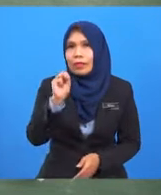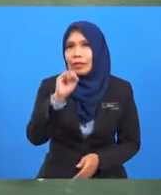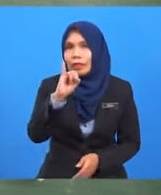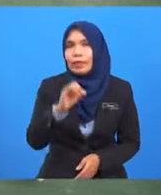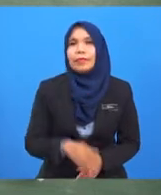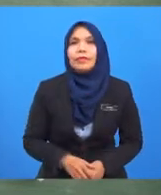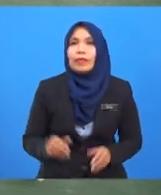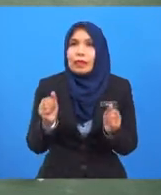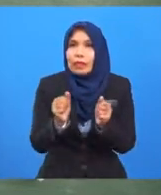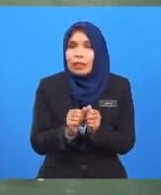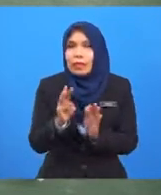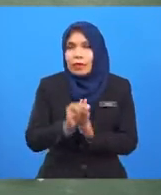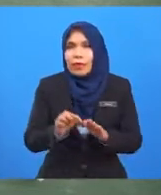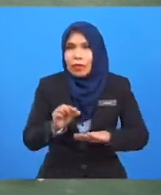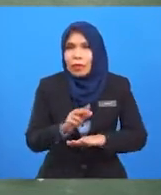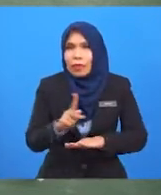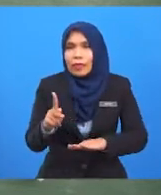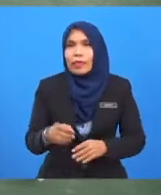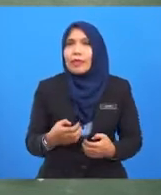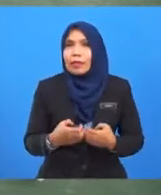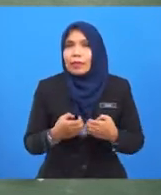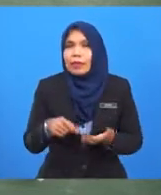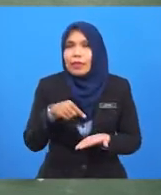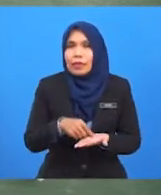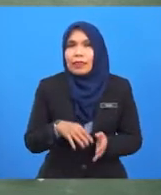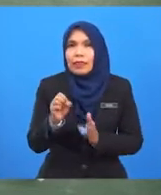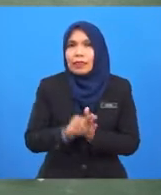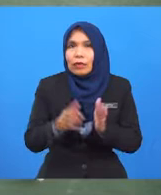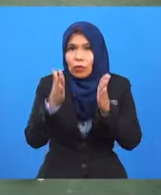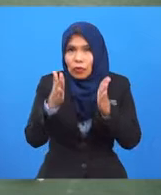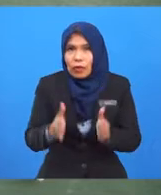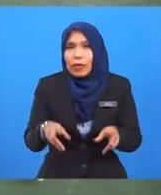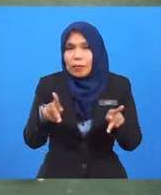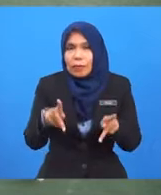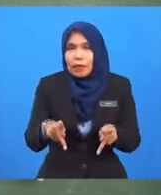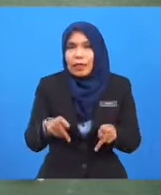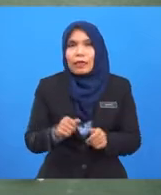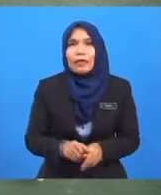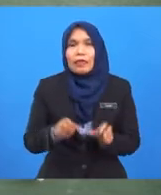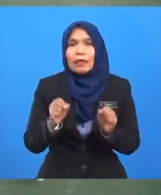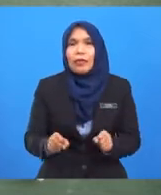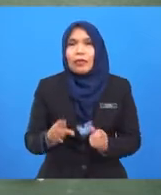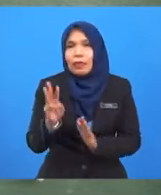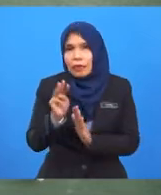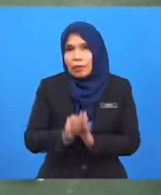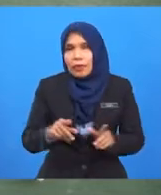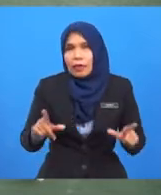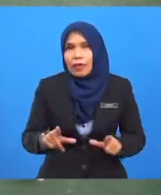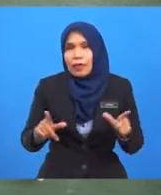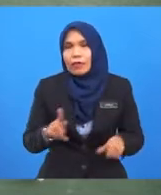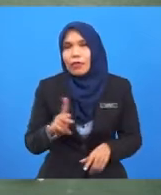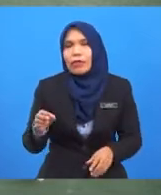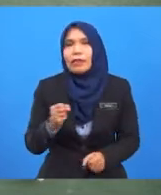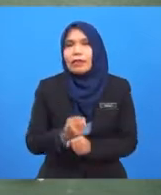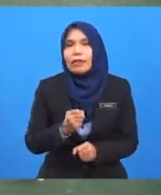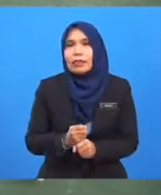mesin ini, seorang petani boleh melakukan kerja membajak sawah dan menuai